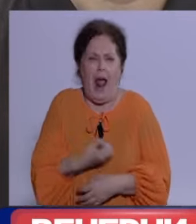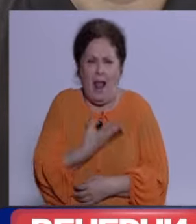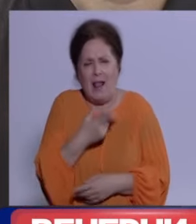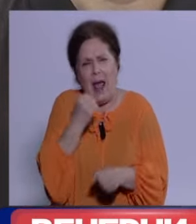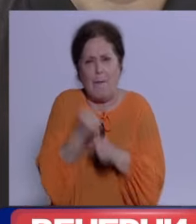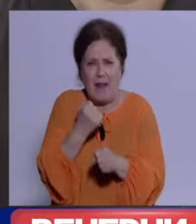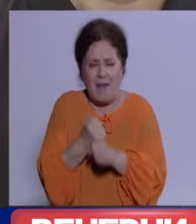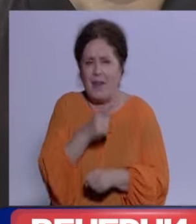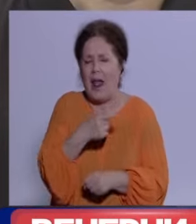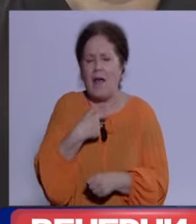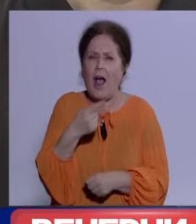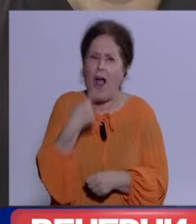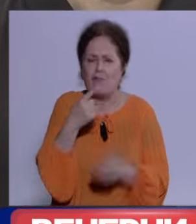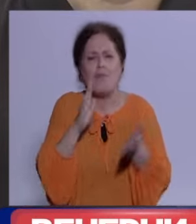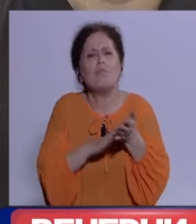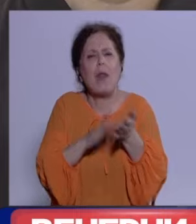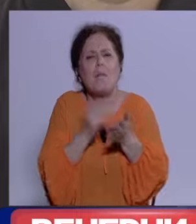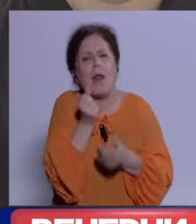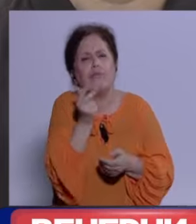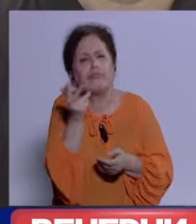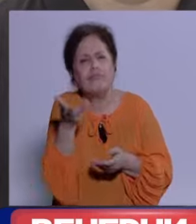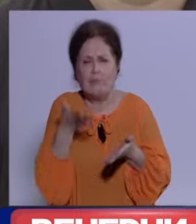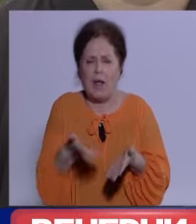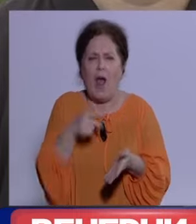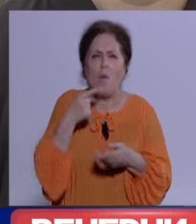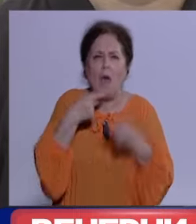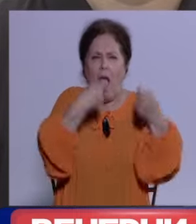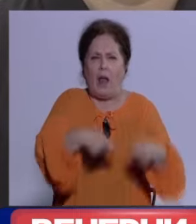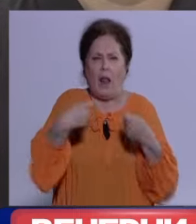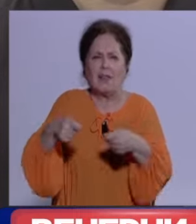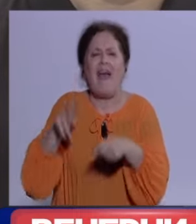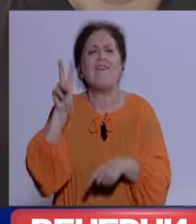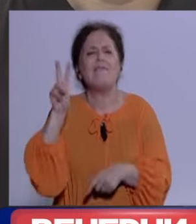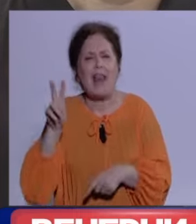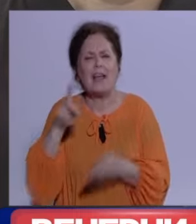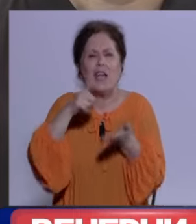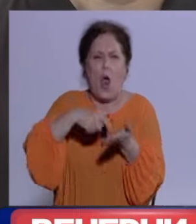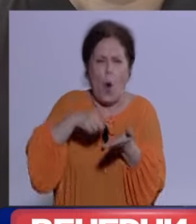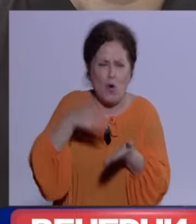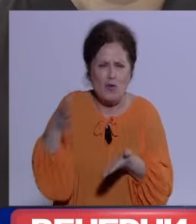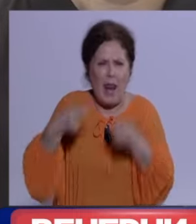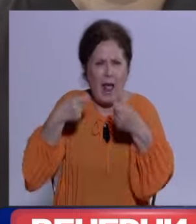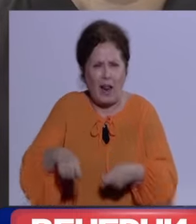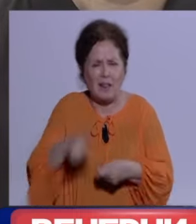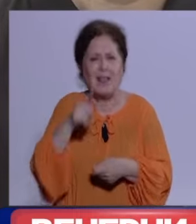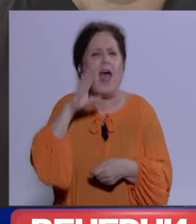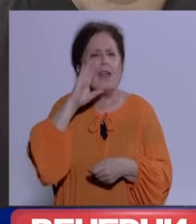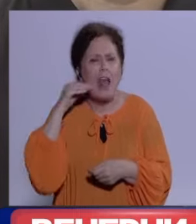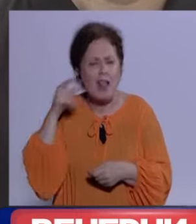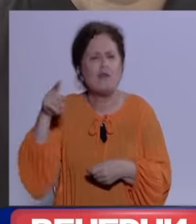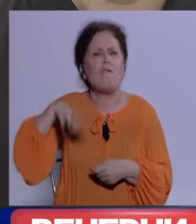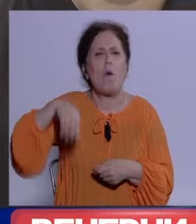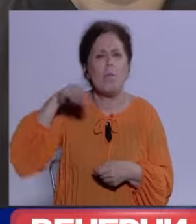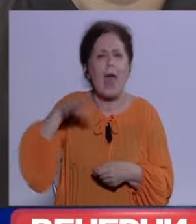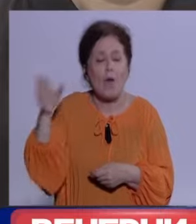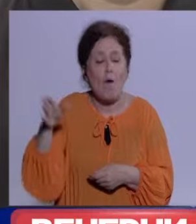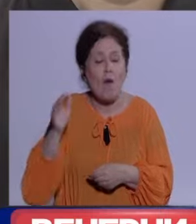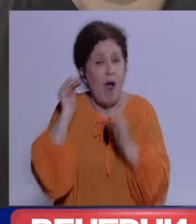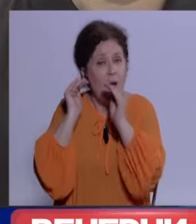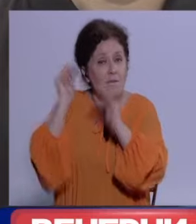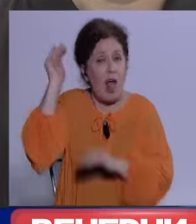Можам да ви кажам и неколку примери кои што се случуваа во градови како Виница, Кочани, Делчево, Берово, каде што